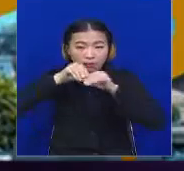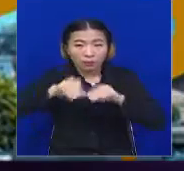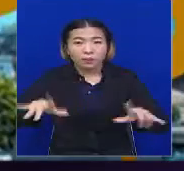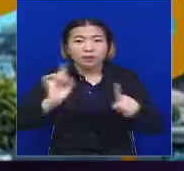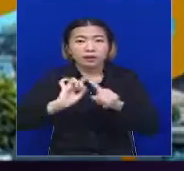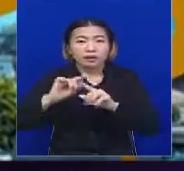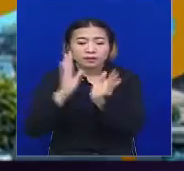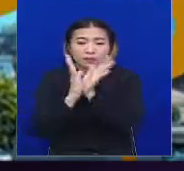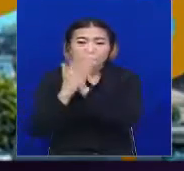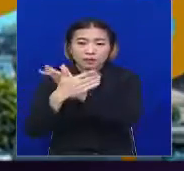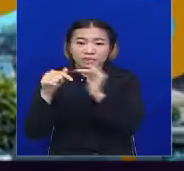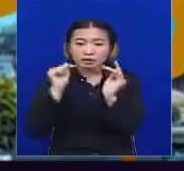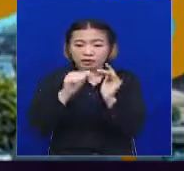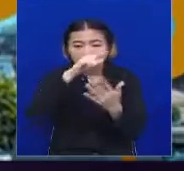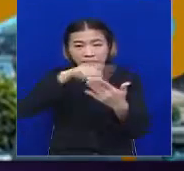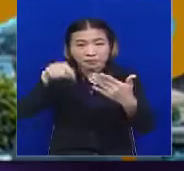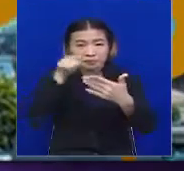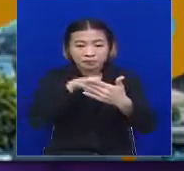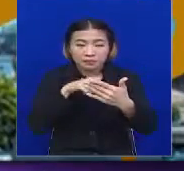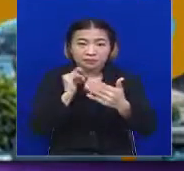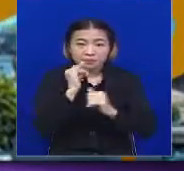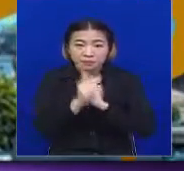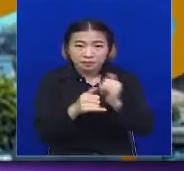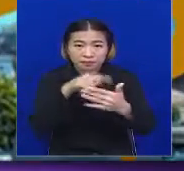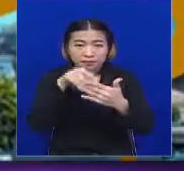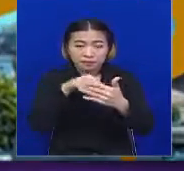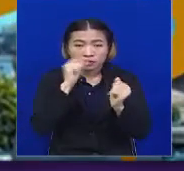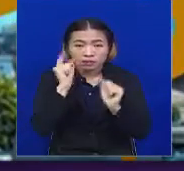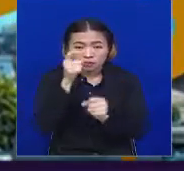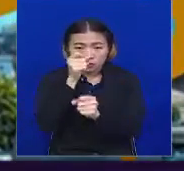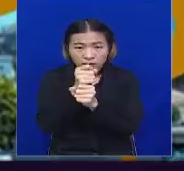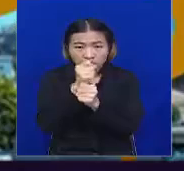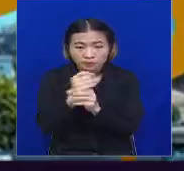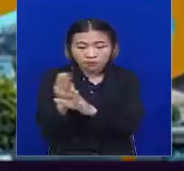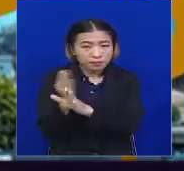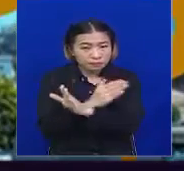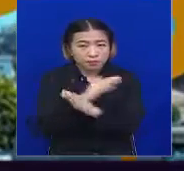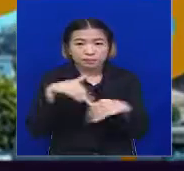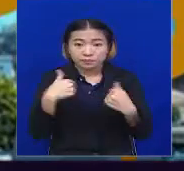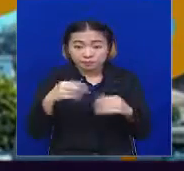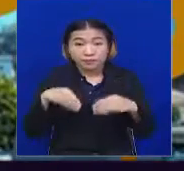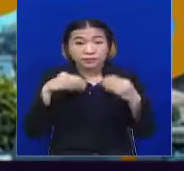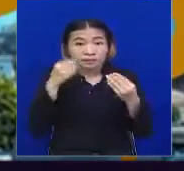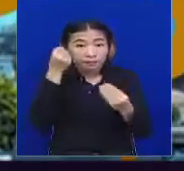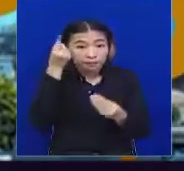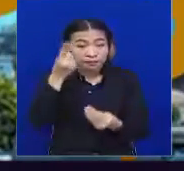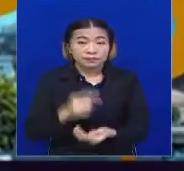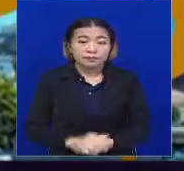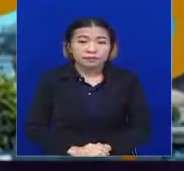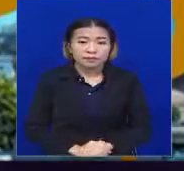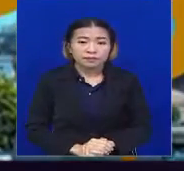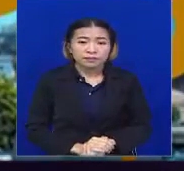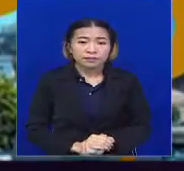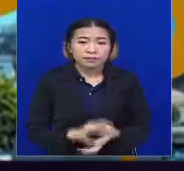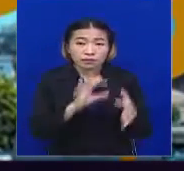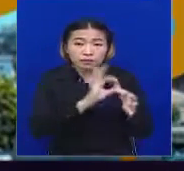ปีหลังประกาศใช้รัฐธรรมนูญและจะต้องทำให้เสร็จภายใน5ปีด้วยนะหลาน แบบนี้เท่